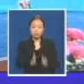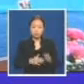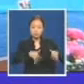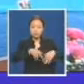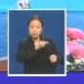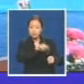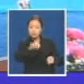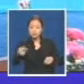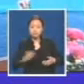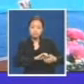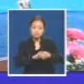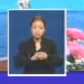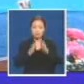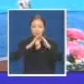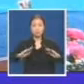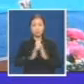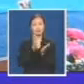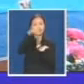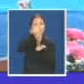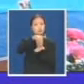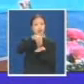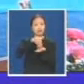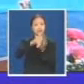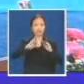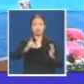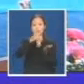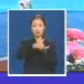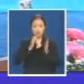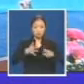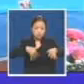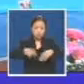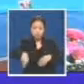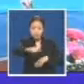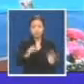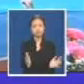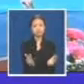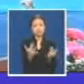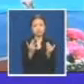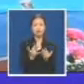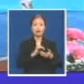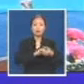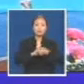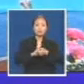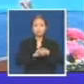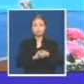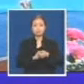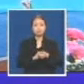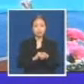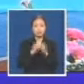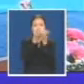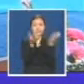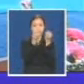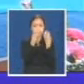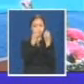และวัดซึ่งเป็นศูนย์กลางศูนย์กลางและศูนย์รวมในด้านการพัฒนาจิตใจจาก